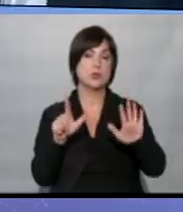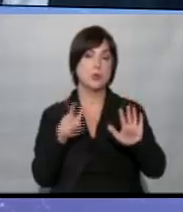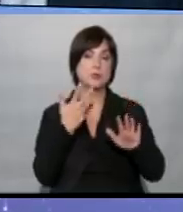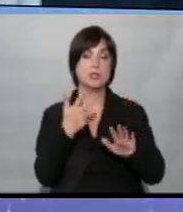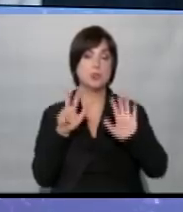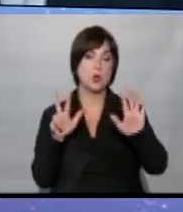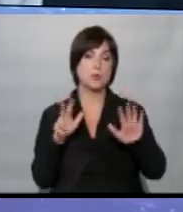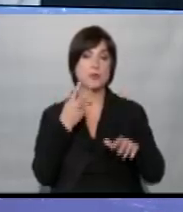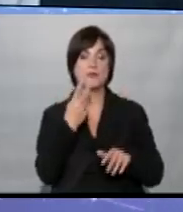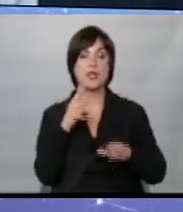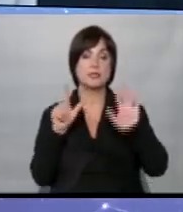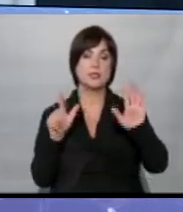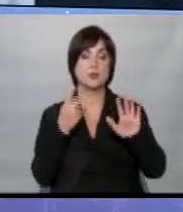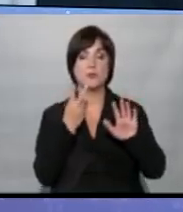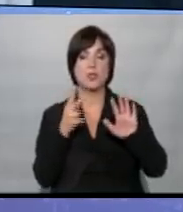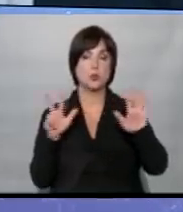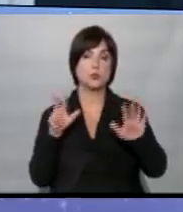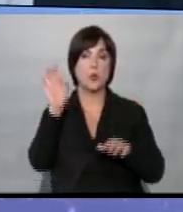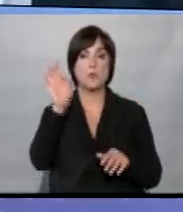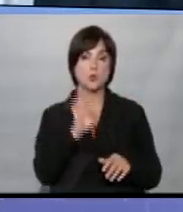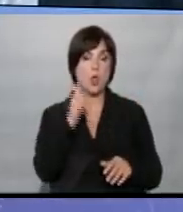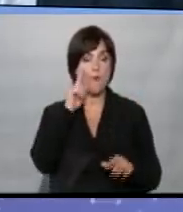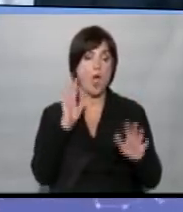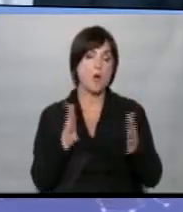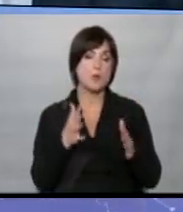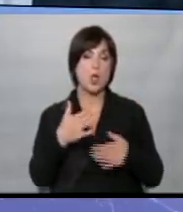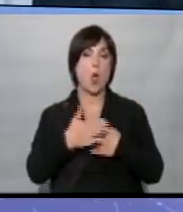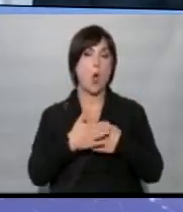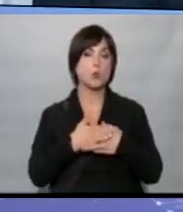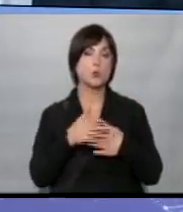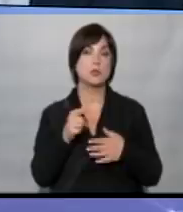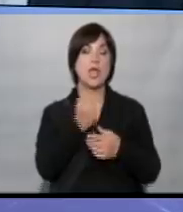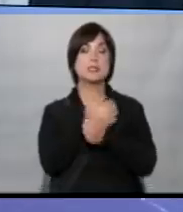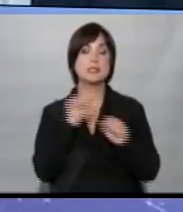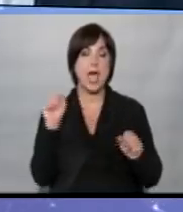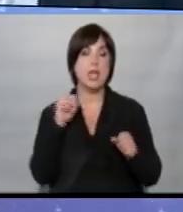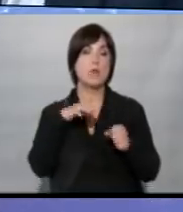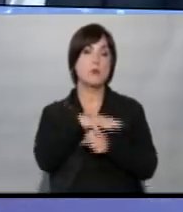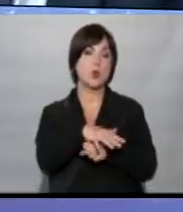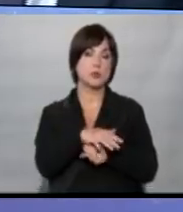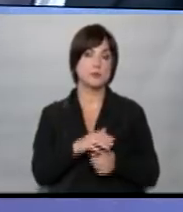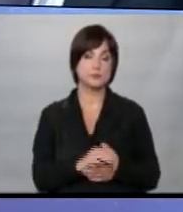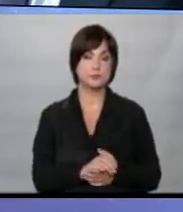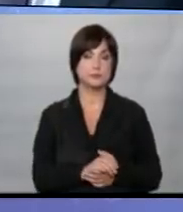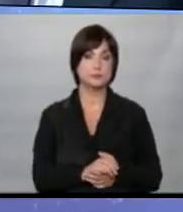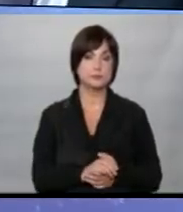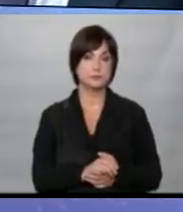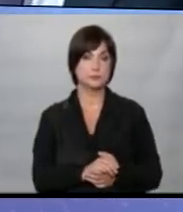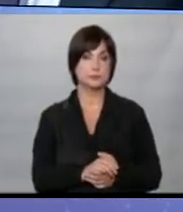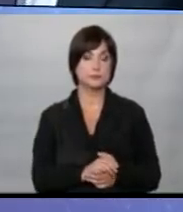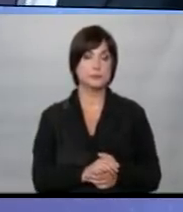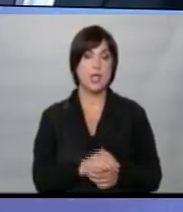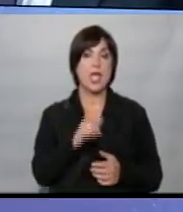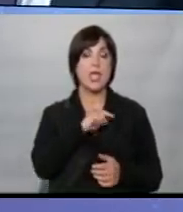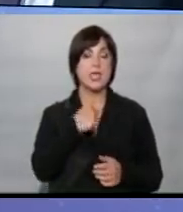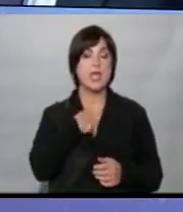на 27,8%. Ете, тоа е од прилика, односот помеѓу за и против, односно за и бойкотирам. Да. Еве, јас